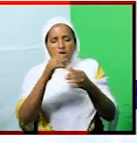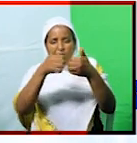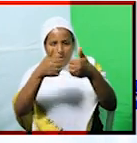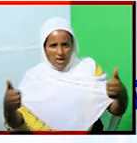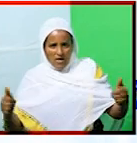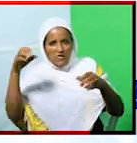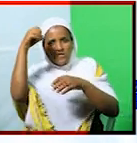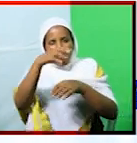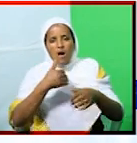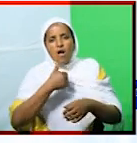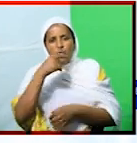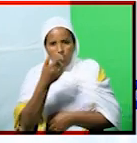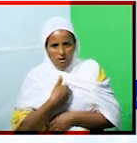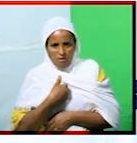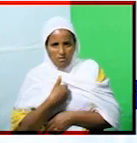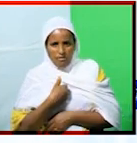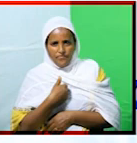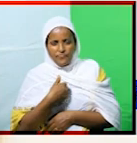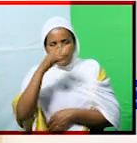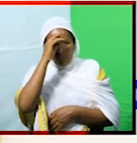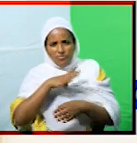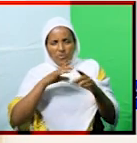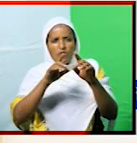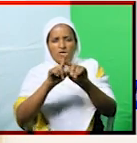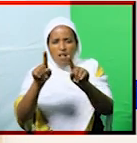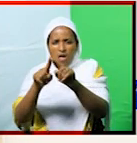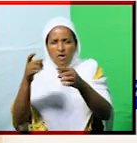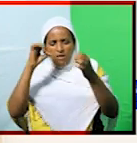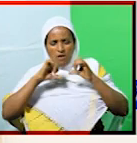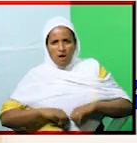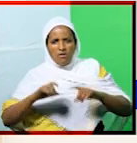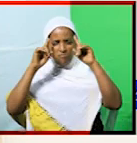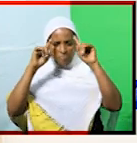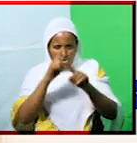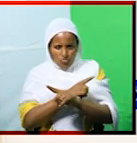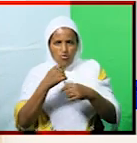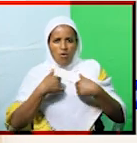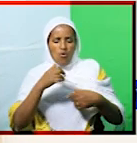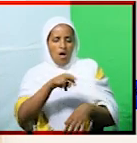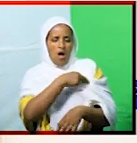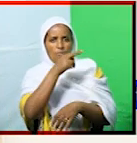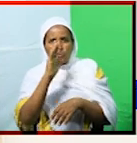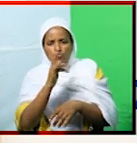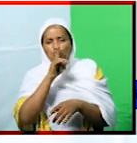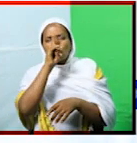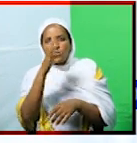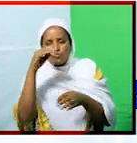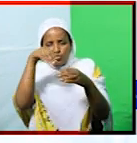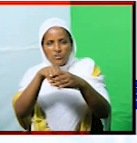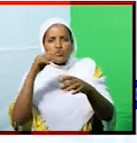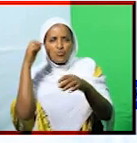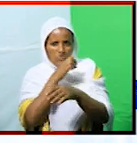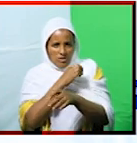የመለየት ጸጋ ያለው አለ ይላል። በጣም ብዙ መናፍስት አሉ የሚያስቱ ሃይማኖት እየመሰሉ እውነት እየመሰሉ